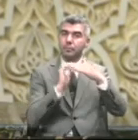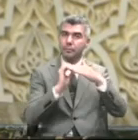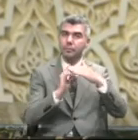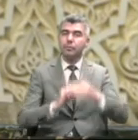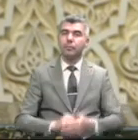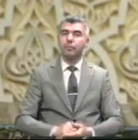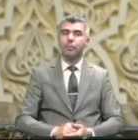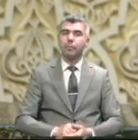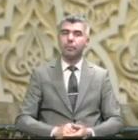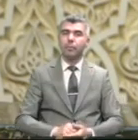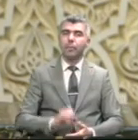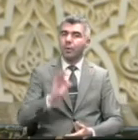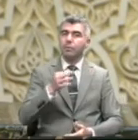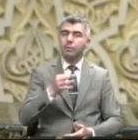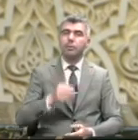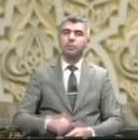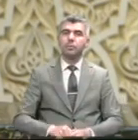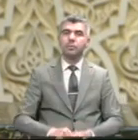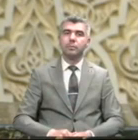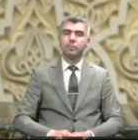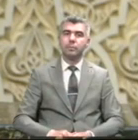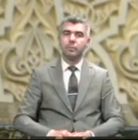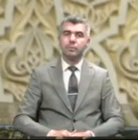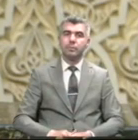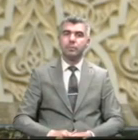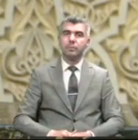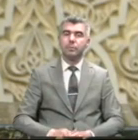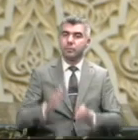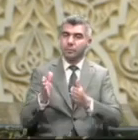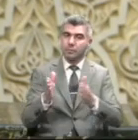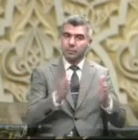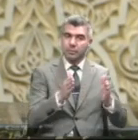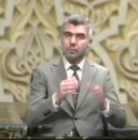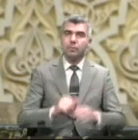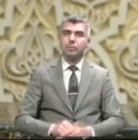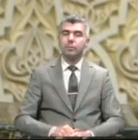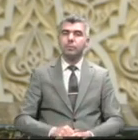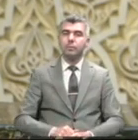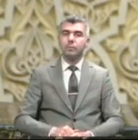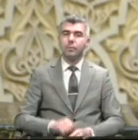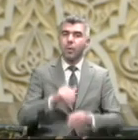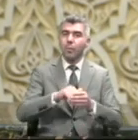الى حد ما اذا السيد مستشر المحترم